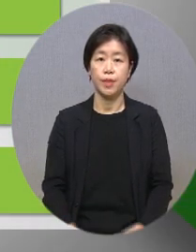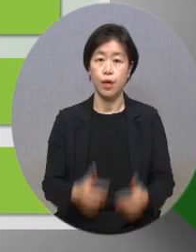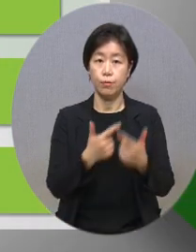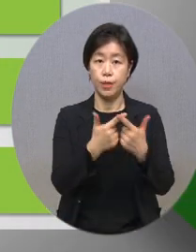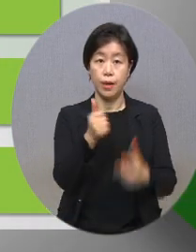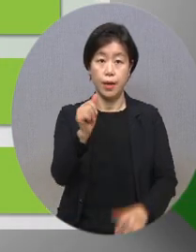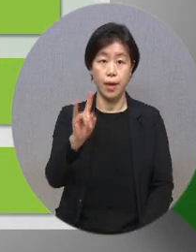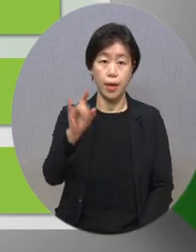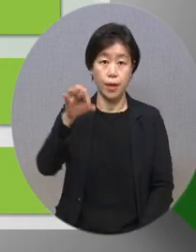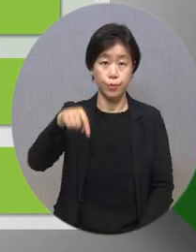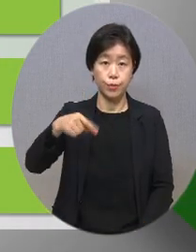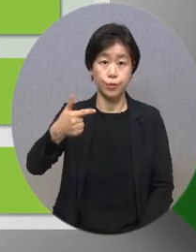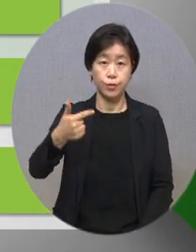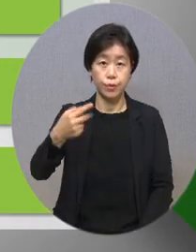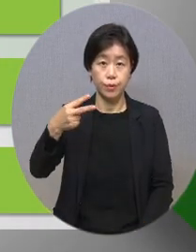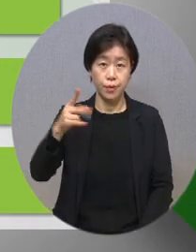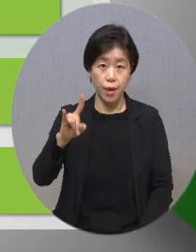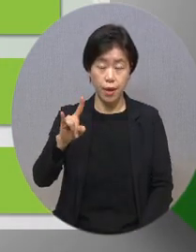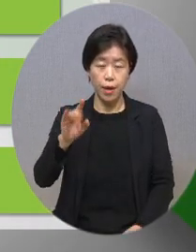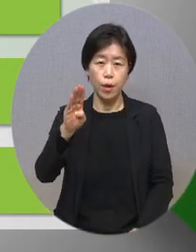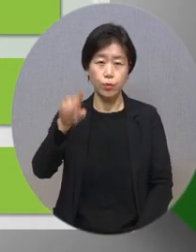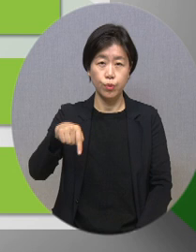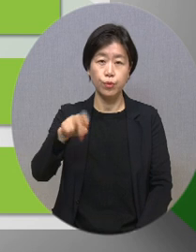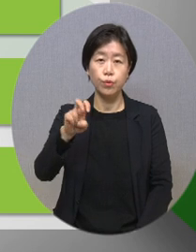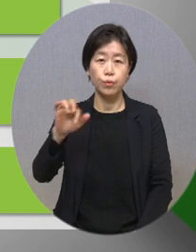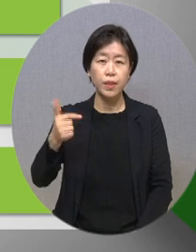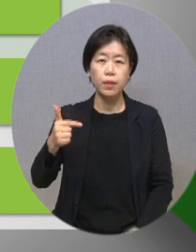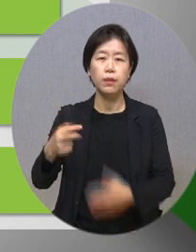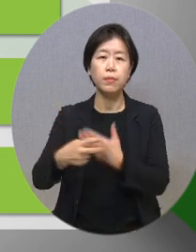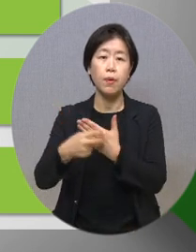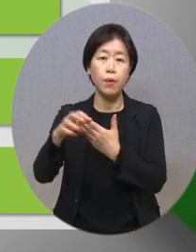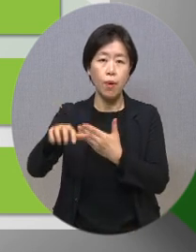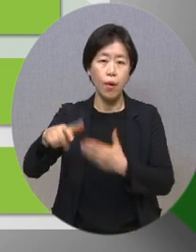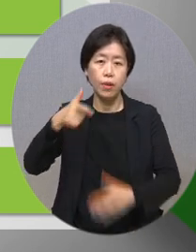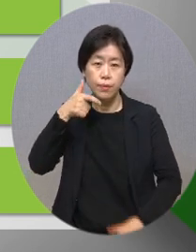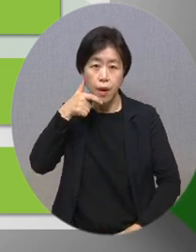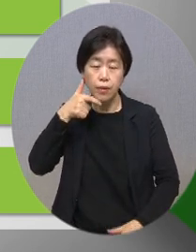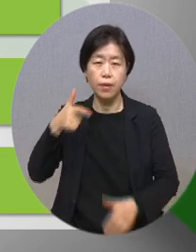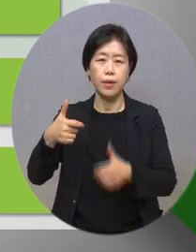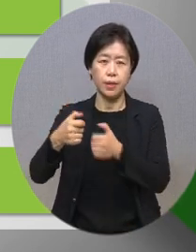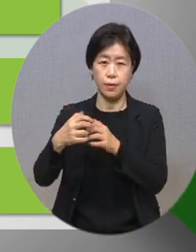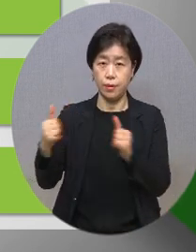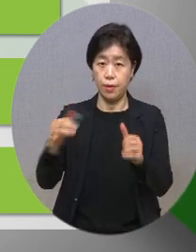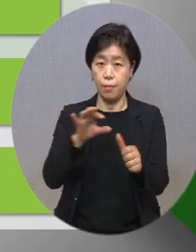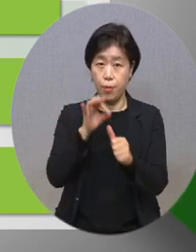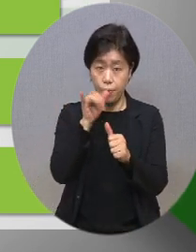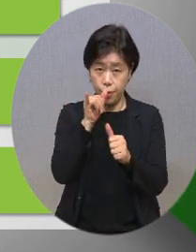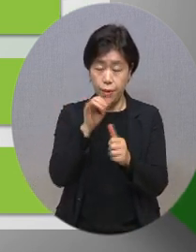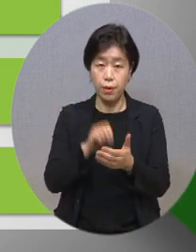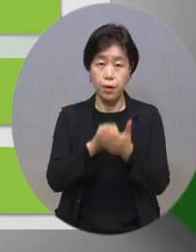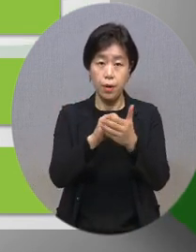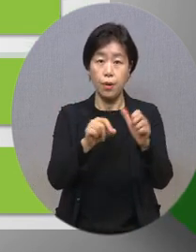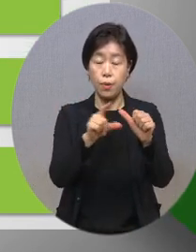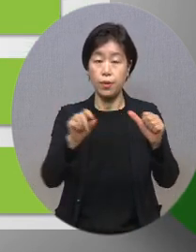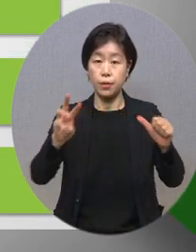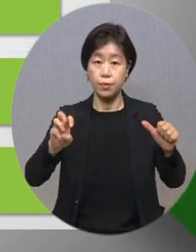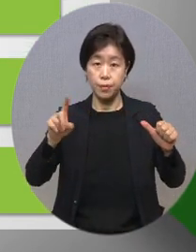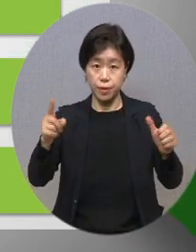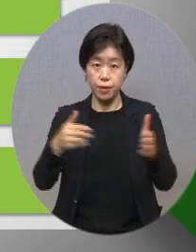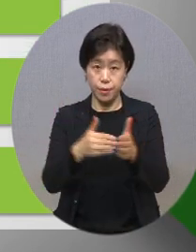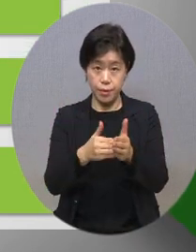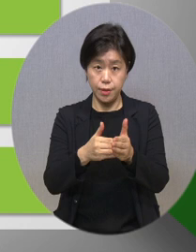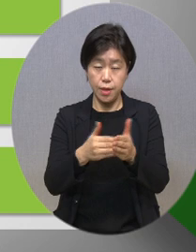해운대 부민병원에서 콜센터 상담원을 모집합니다. 접수 마감일은 5월 31일까지며 근무지는